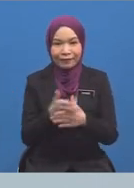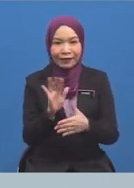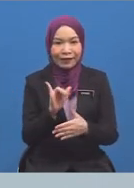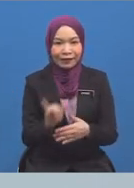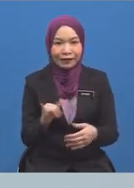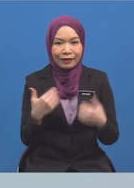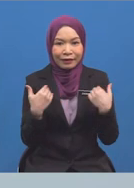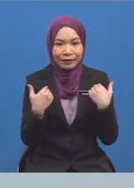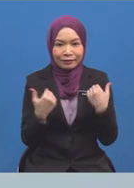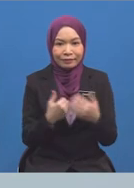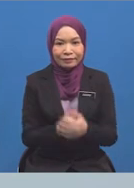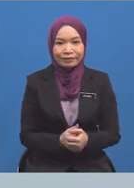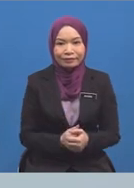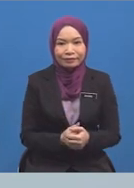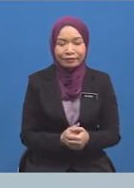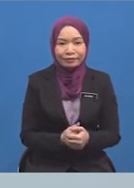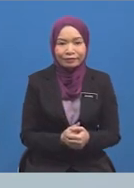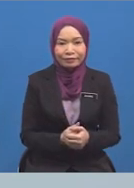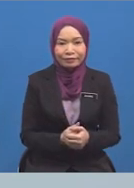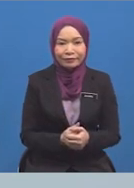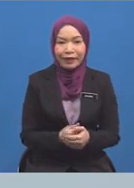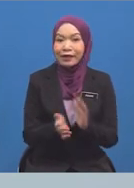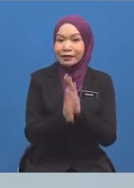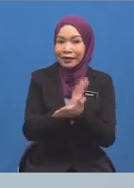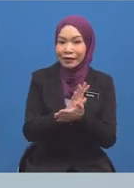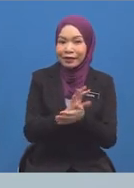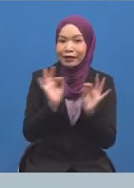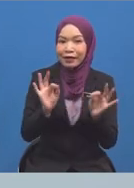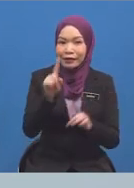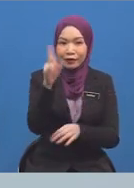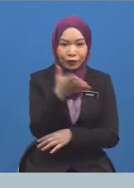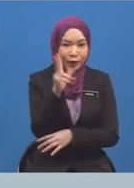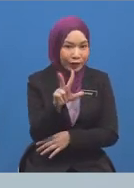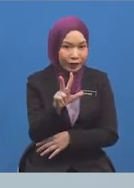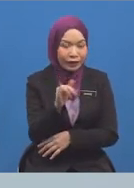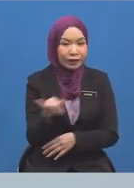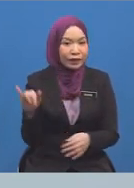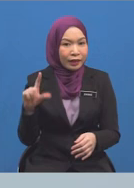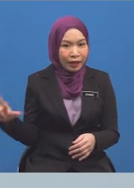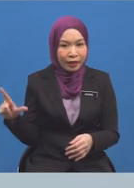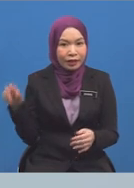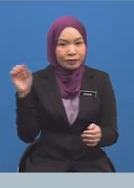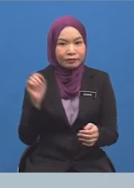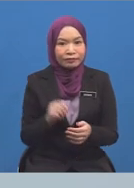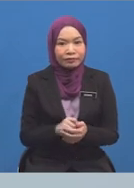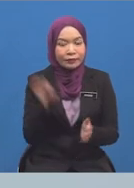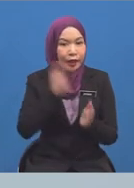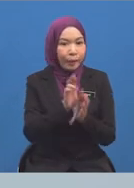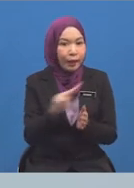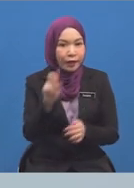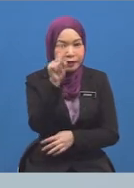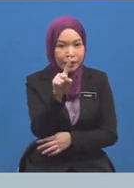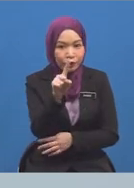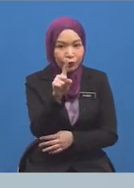adil jadi apabila 1/3 ia menggambarkan satu kawasan Blora